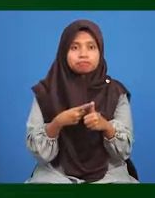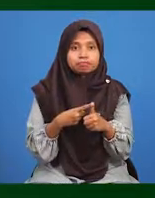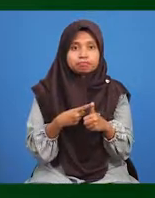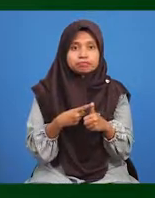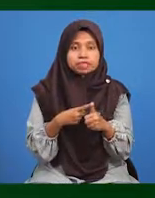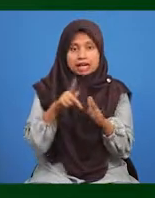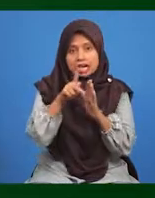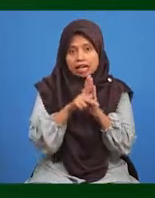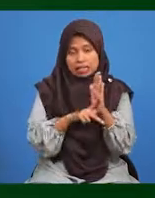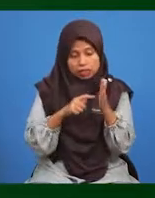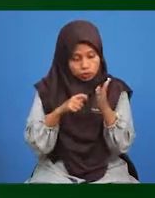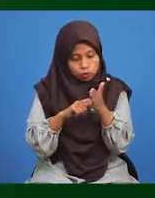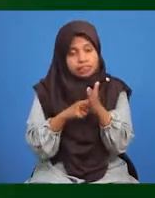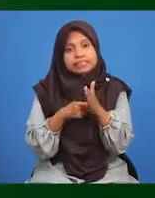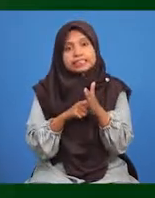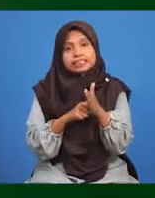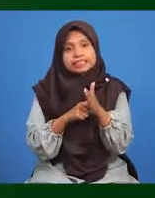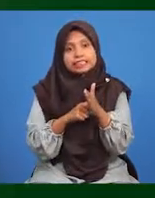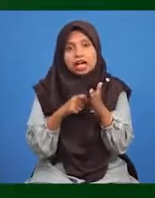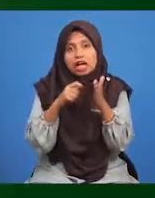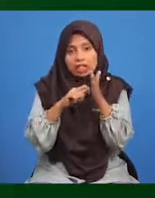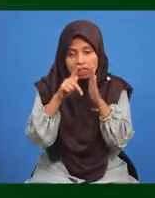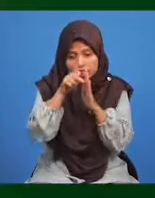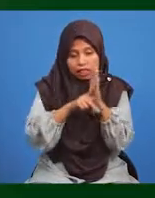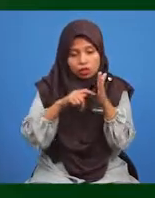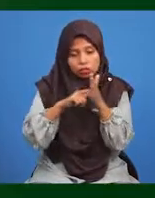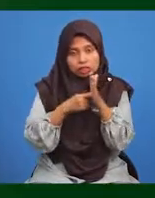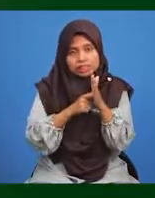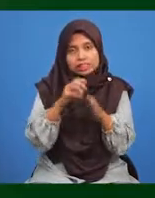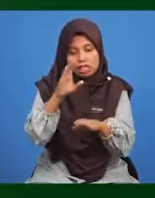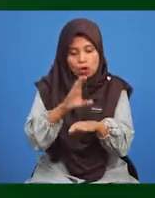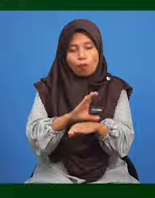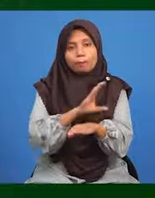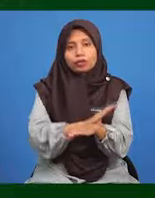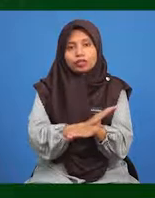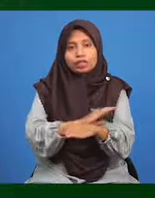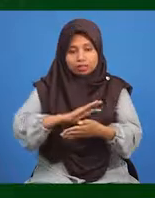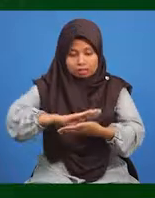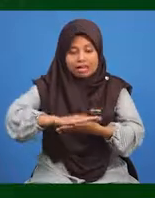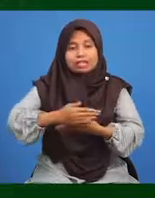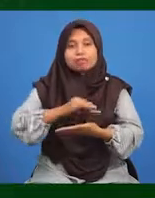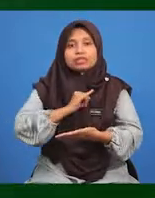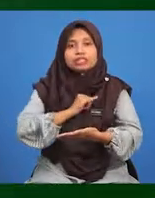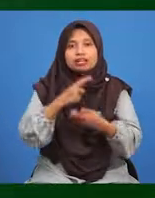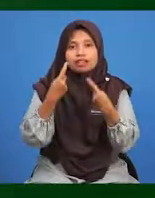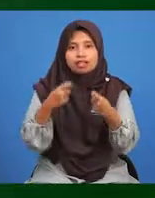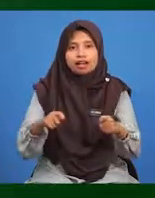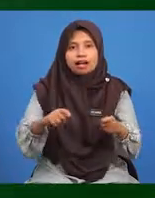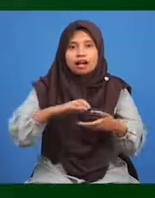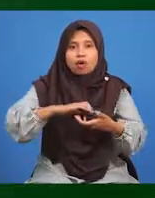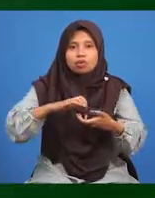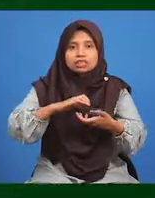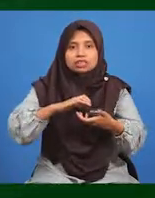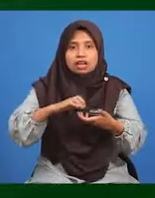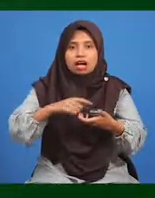ialah kekunci. Kekunci komputer ribut saya telah rosak